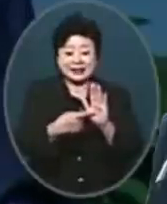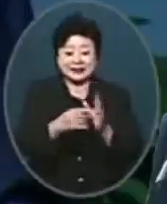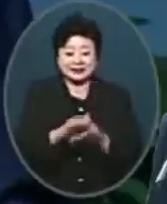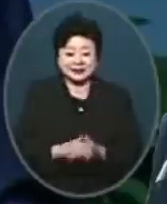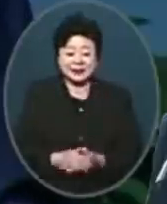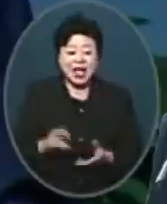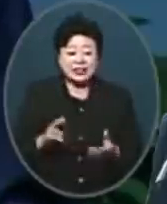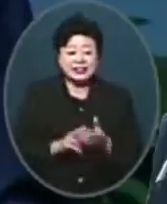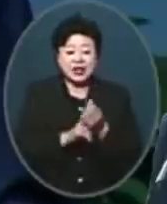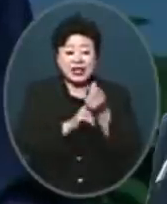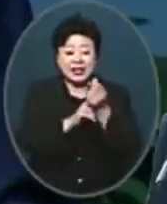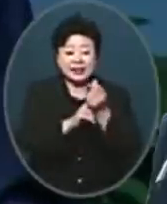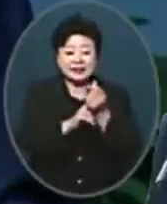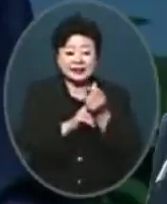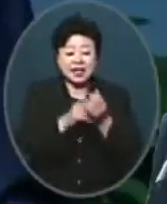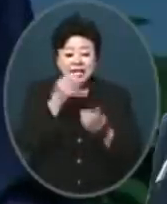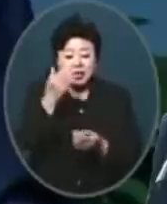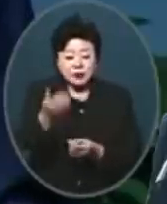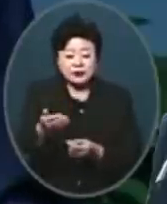기적을